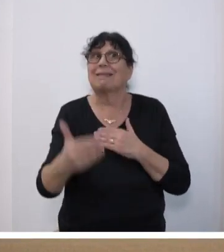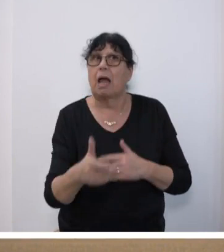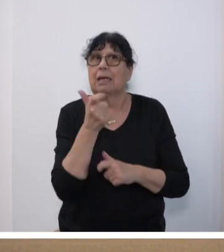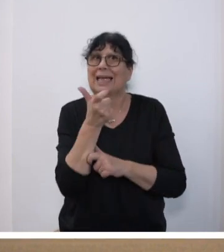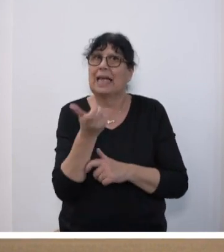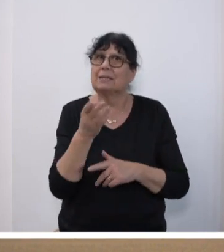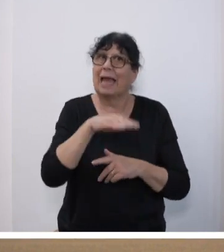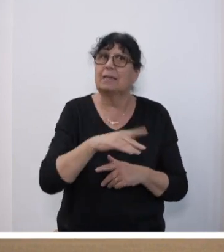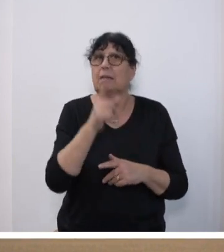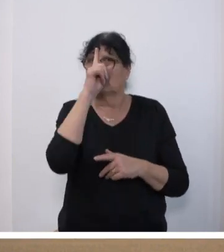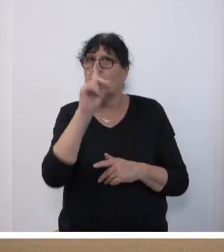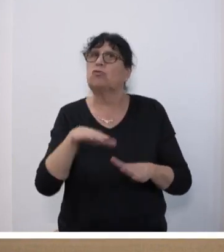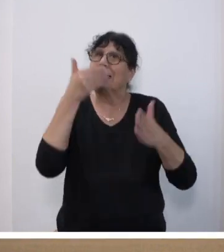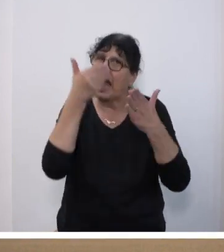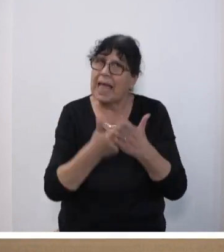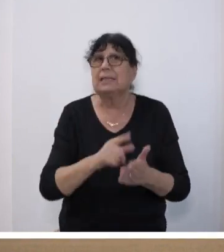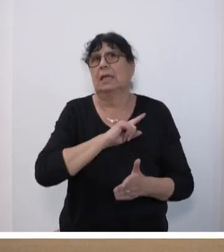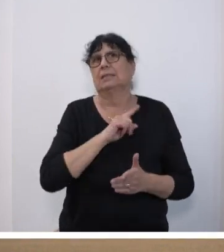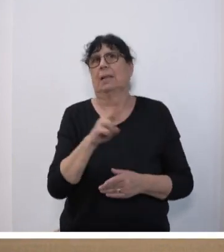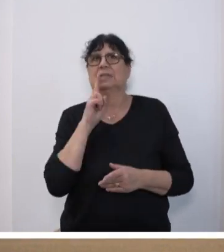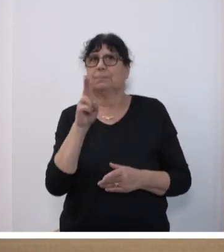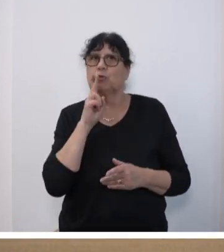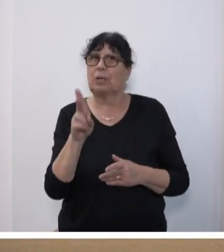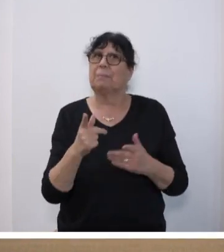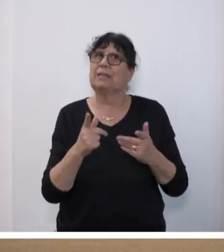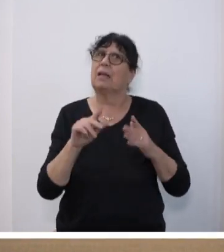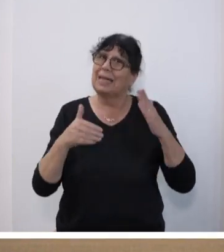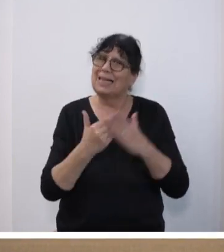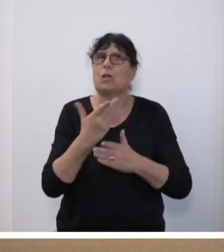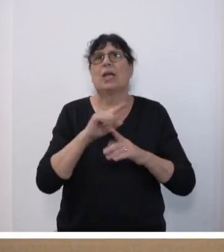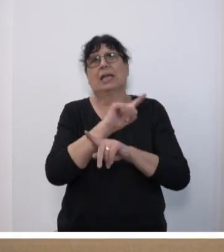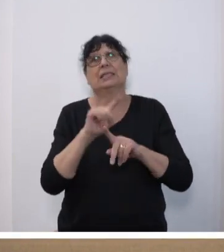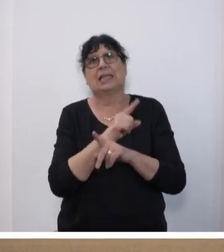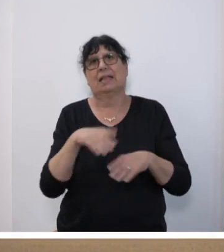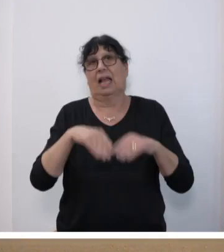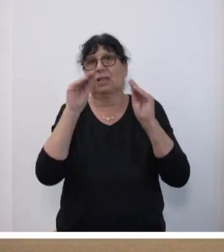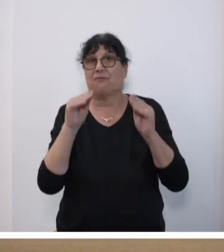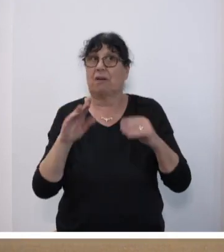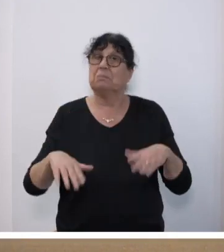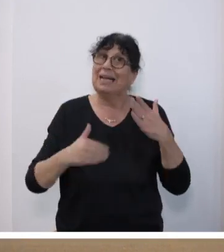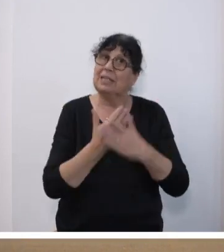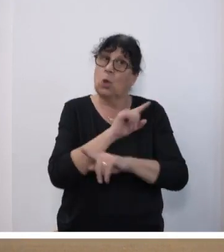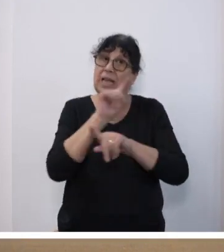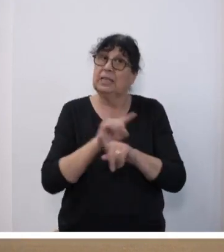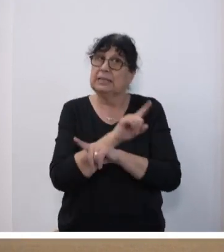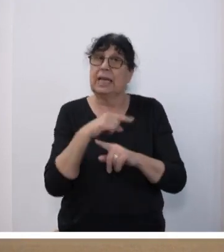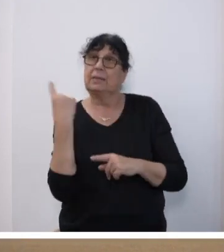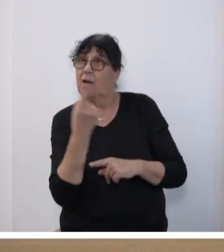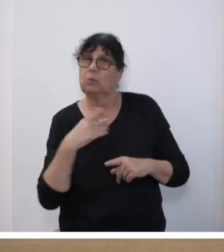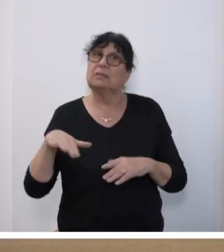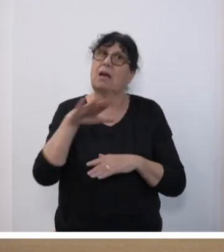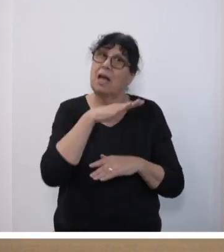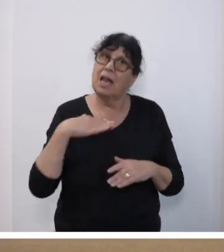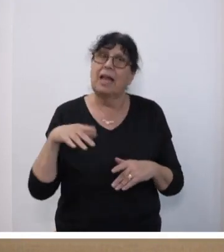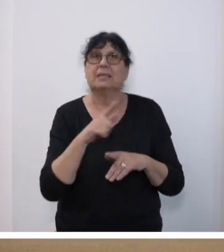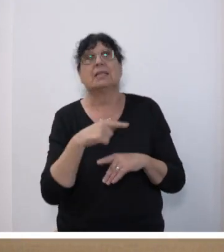endlich selbstbestimmt die Tür aufgestoßen in eine neue Zeit. In eine neue Zeit, in der unser Land Lehren zog aus den